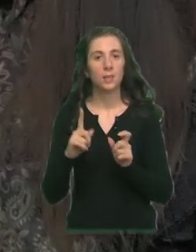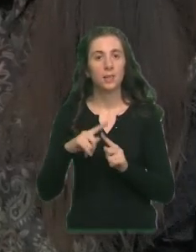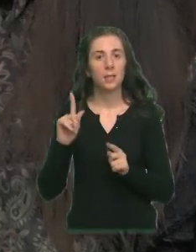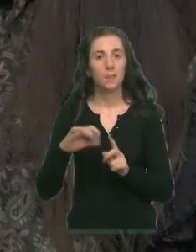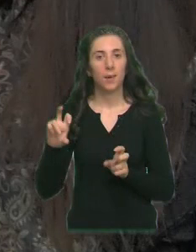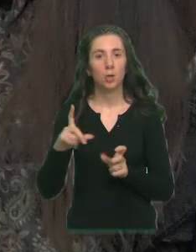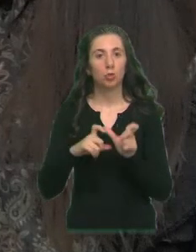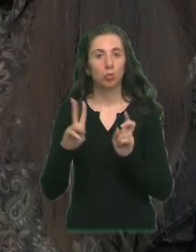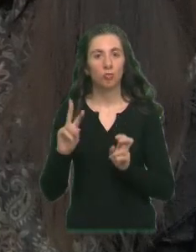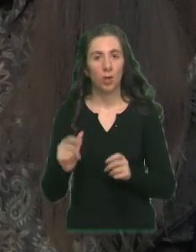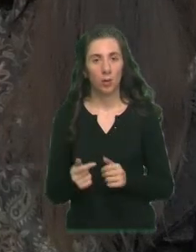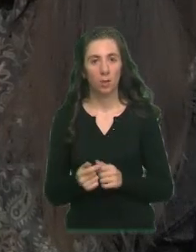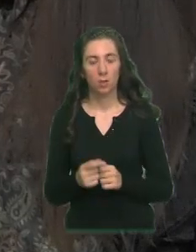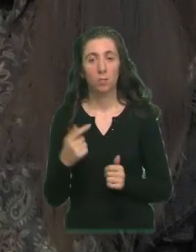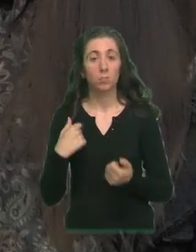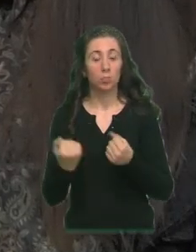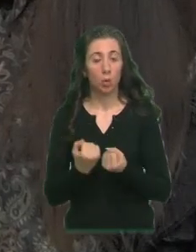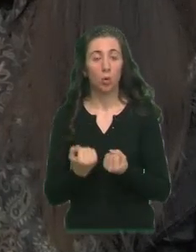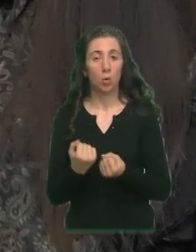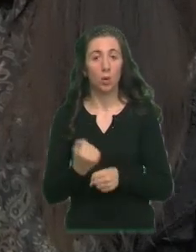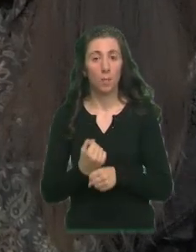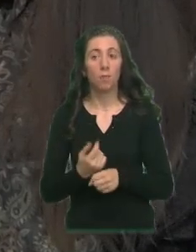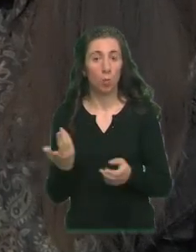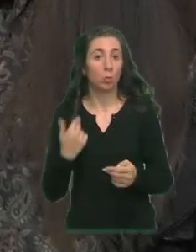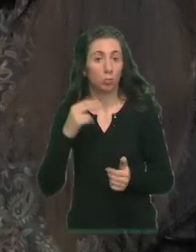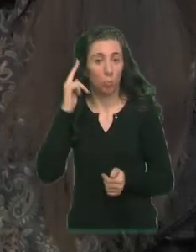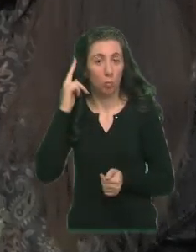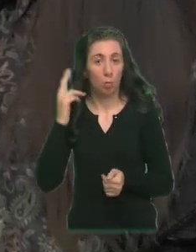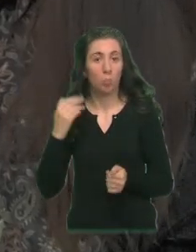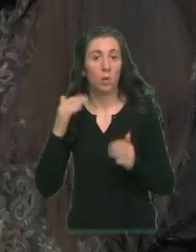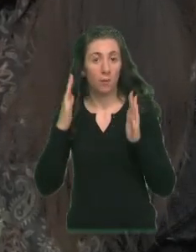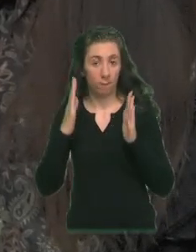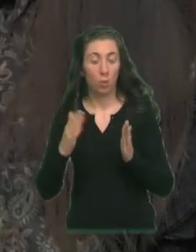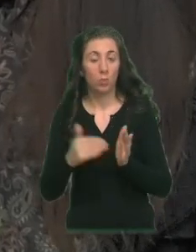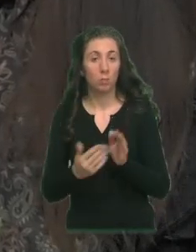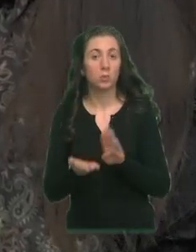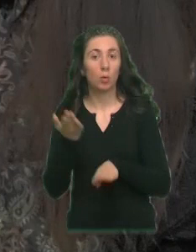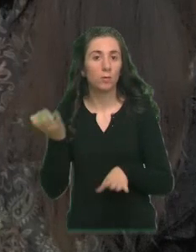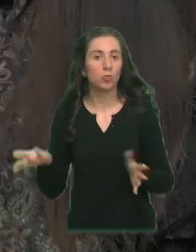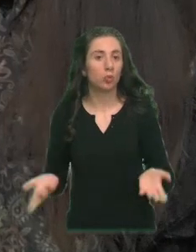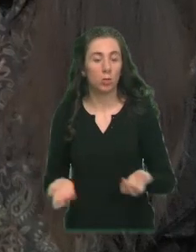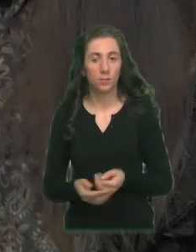Stipe Šuvara i tako. Mislim, učinili smo koliko smo mogli, ja mislim. Možda vjerojatno smo trebali više. Ne?